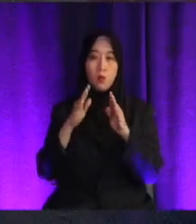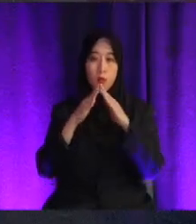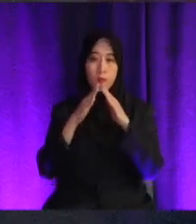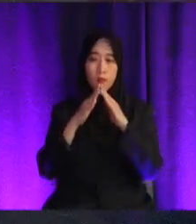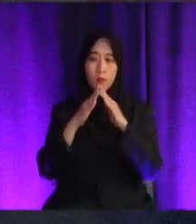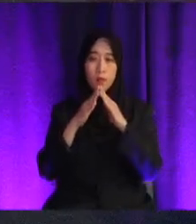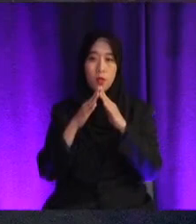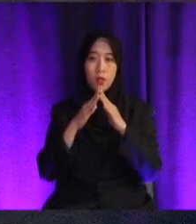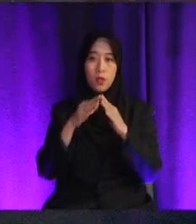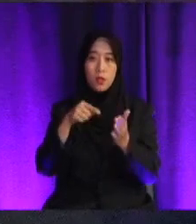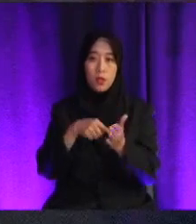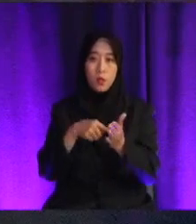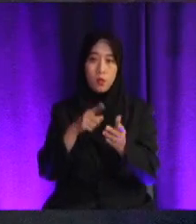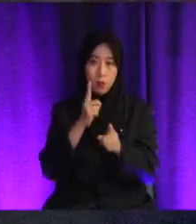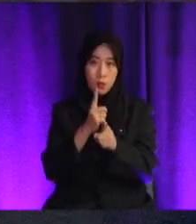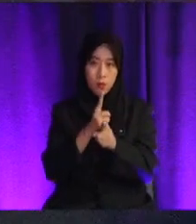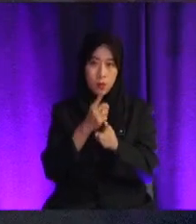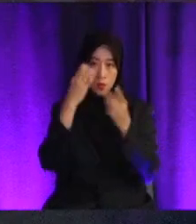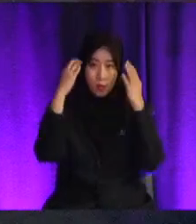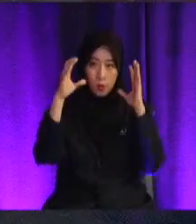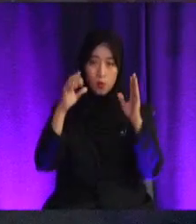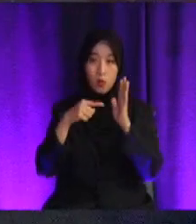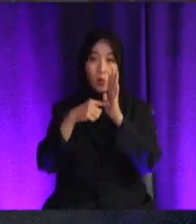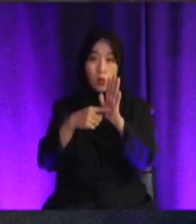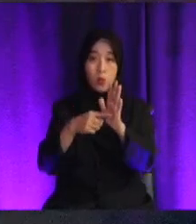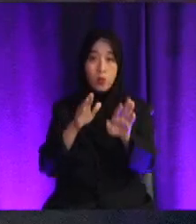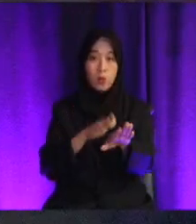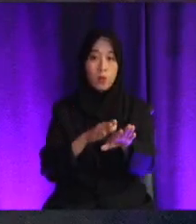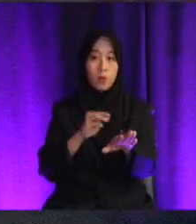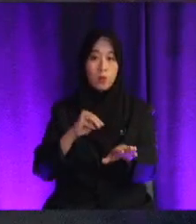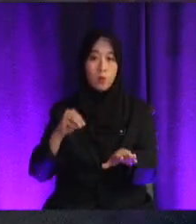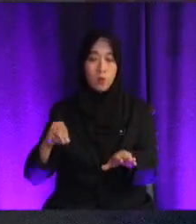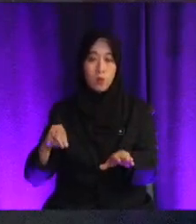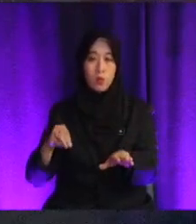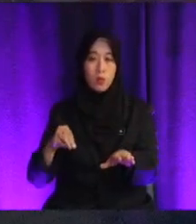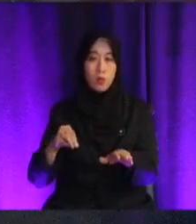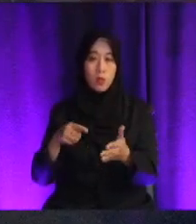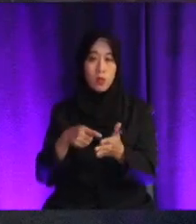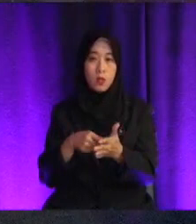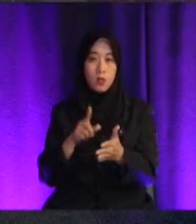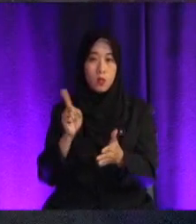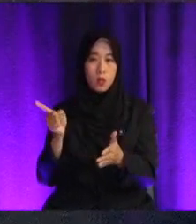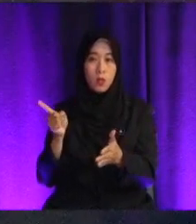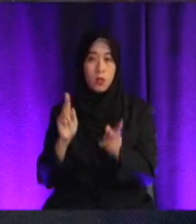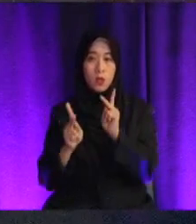ini betul ke, cikgu? Betul. Boleh saya tunjukkan kepada murid-murid? Ini dia kalau anda dapat lihat.